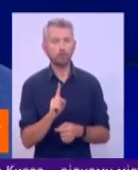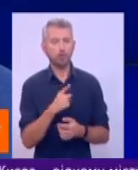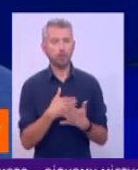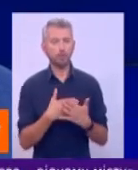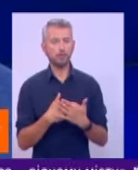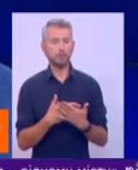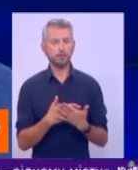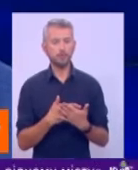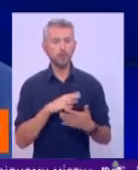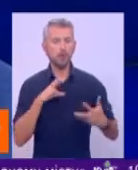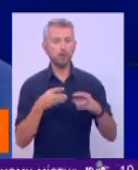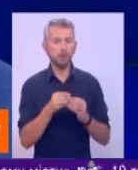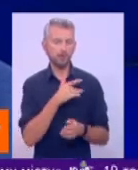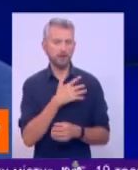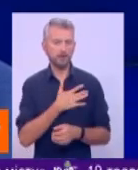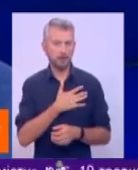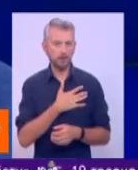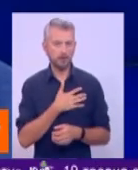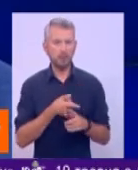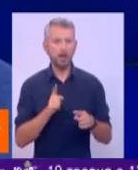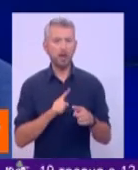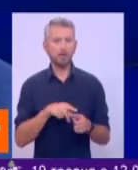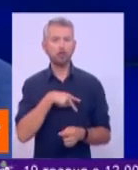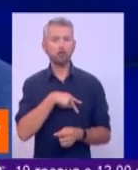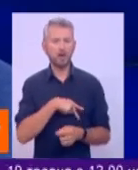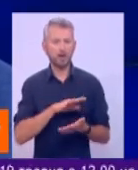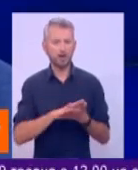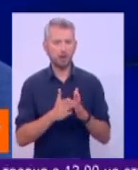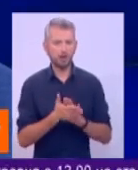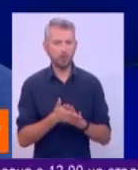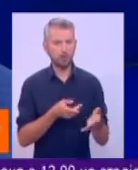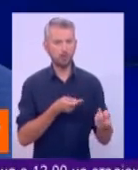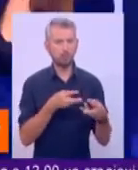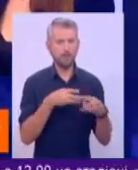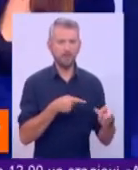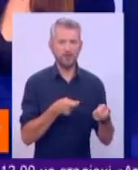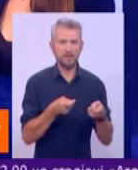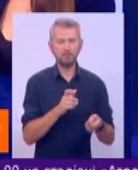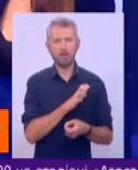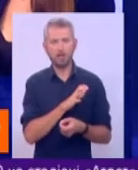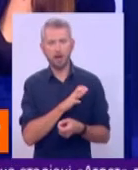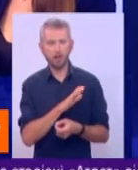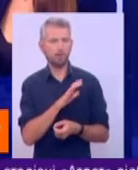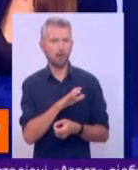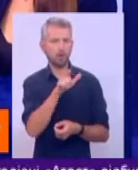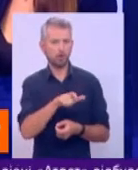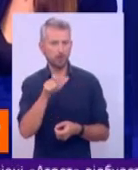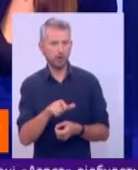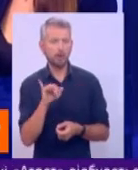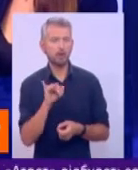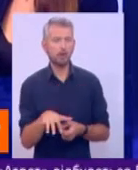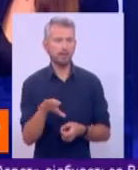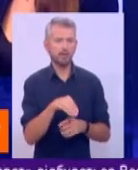бы итог приватизации, да, то есть это социальный договор там правительства, олигархов, там богатых людей и